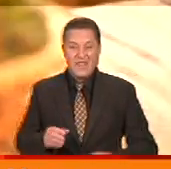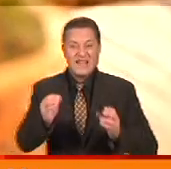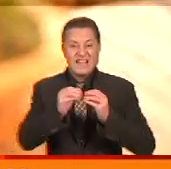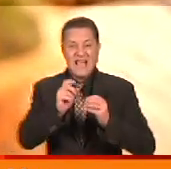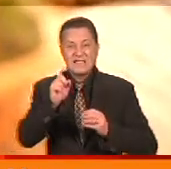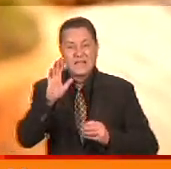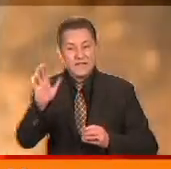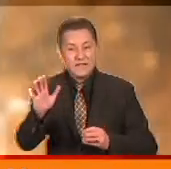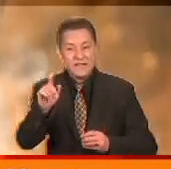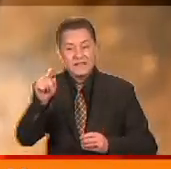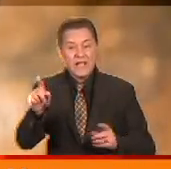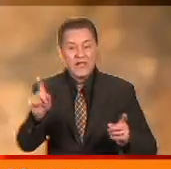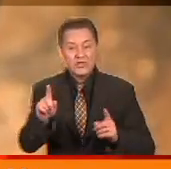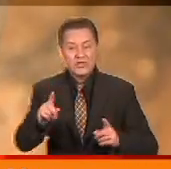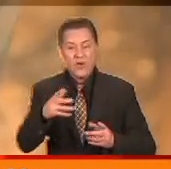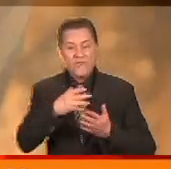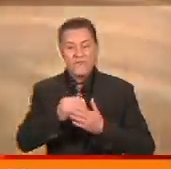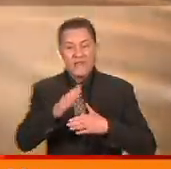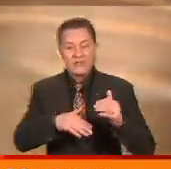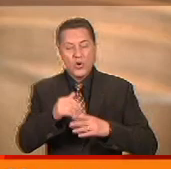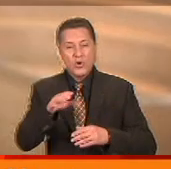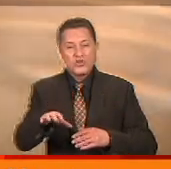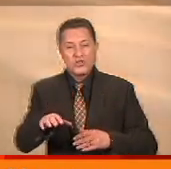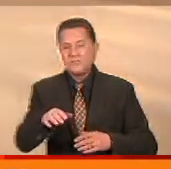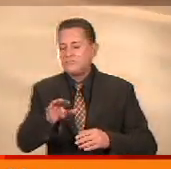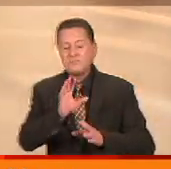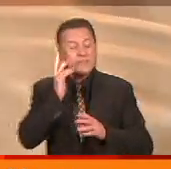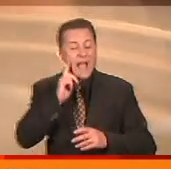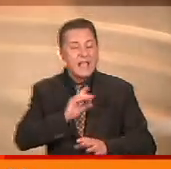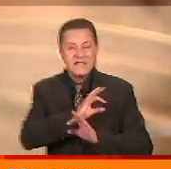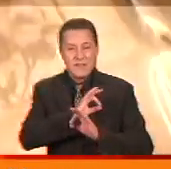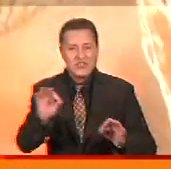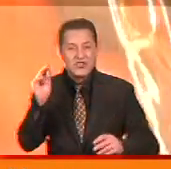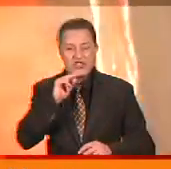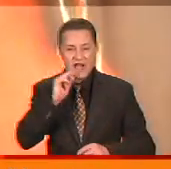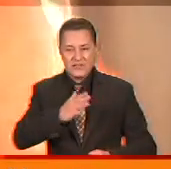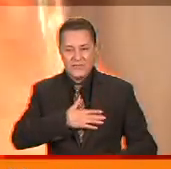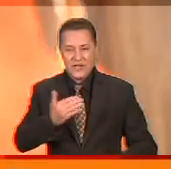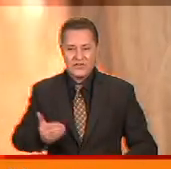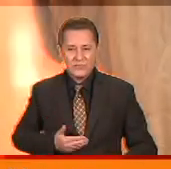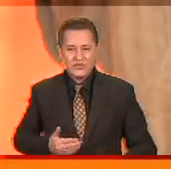10 хвилин і те, що ми власноруч зірвали, стає найсмачнішим чаєм у нашому житті.